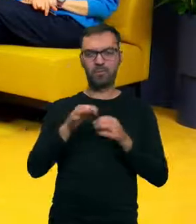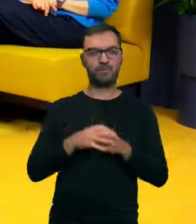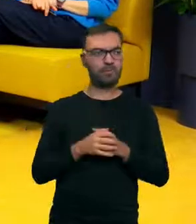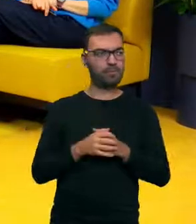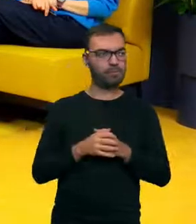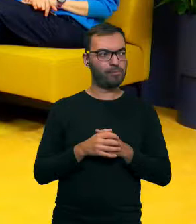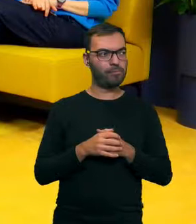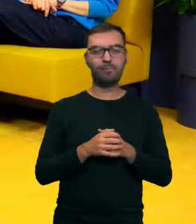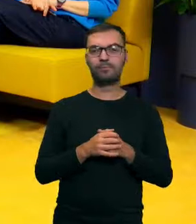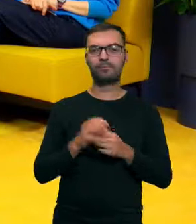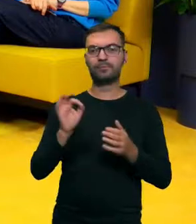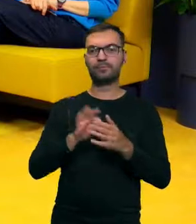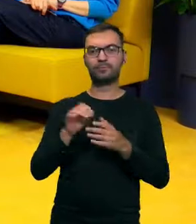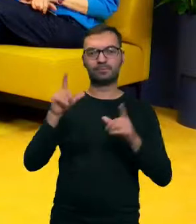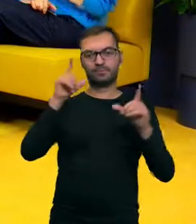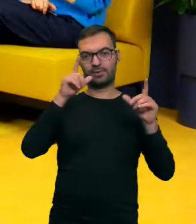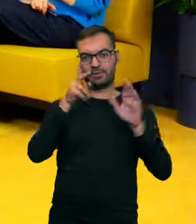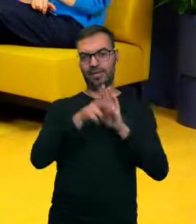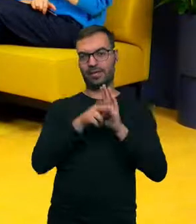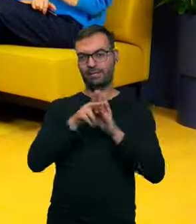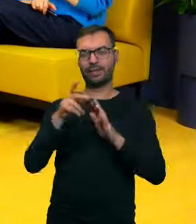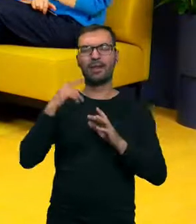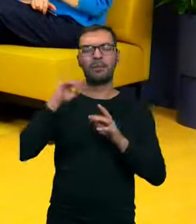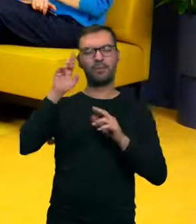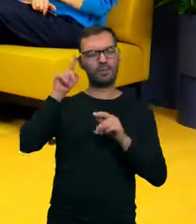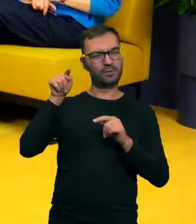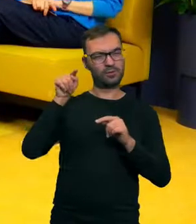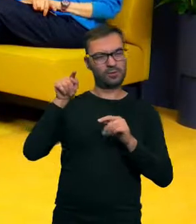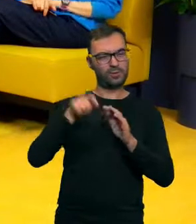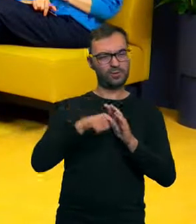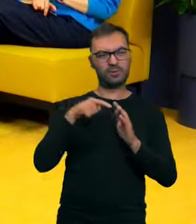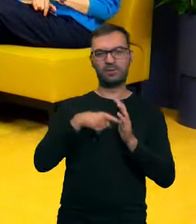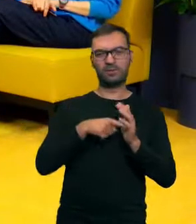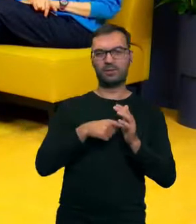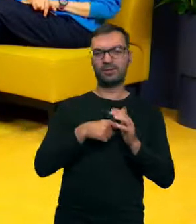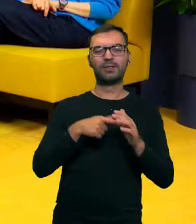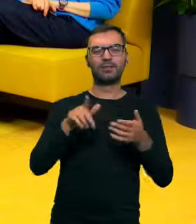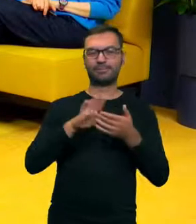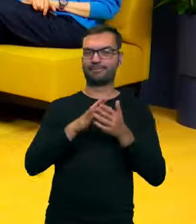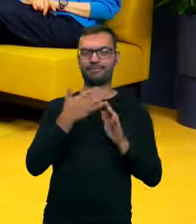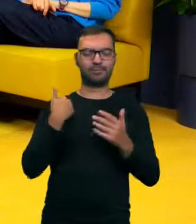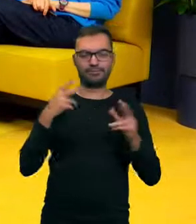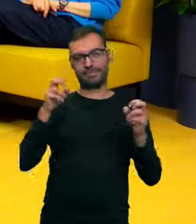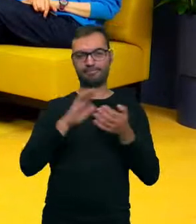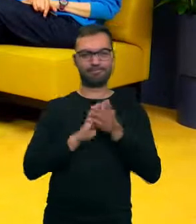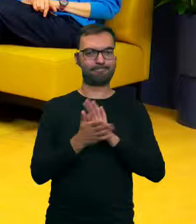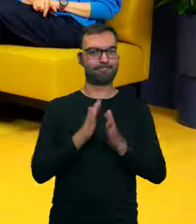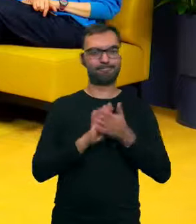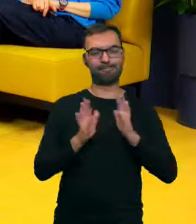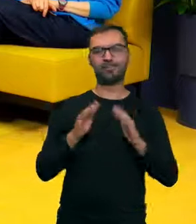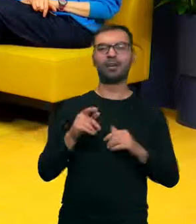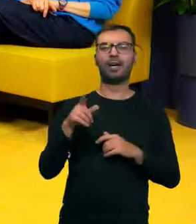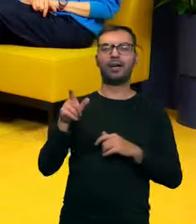historię i wiedząc, że akurat trwają zdjęcia, że to jest właśnie to, że żeby nie było śladów, tu się kręci, ale pamiętam też,